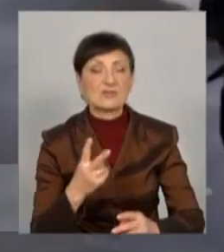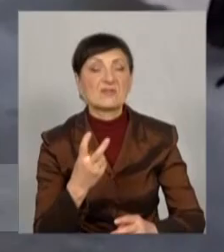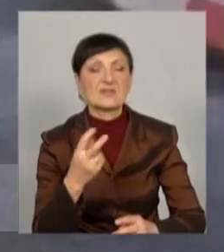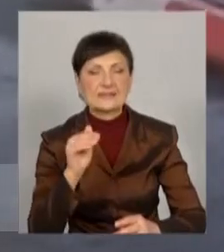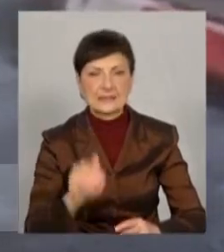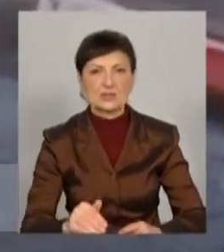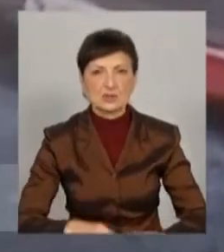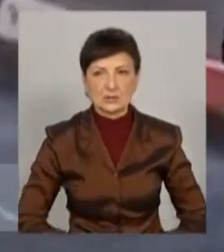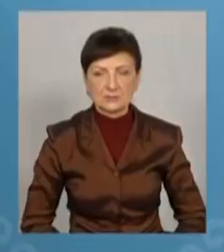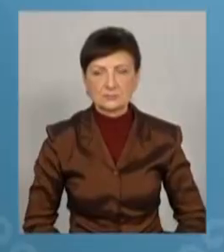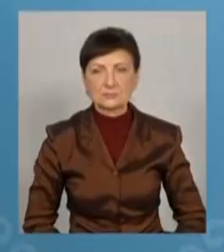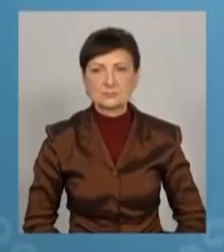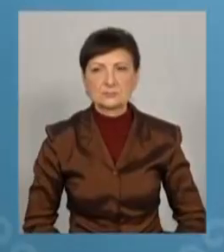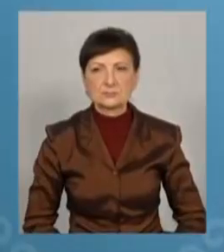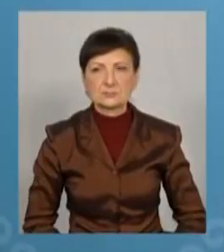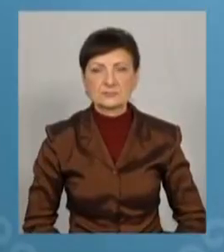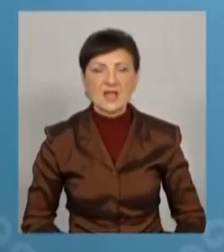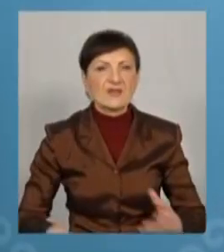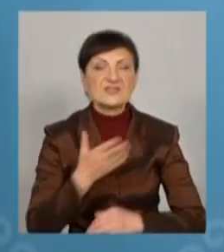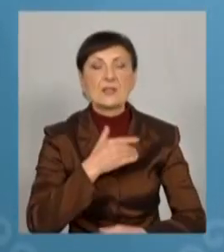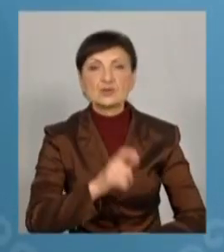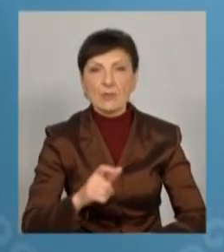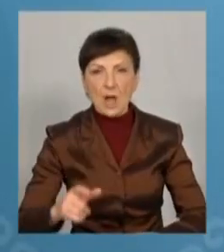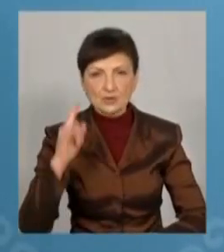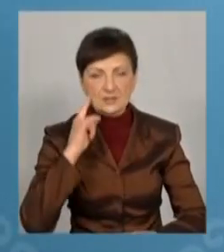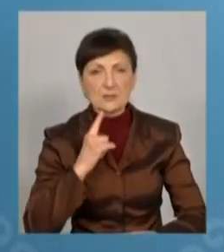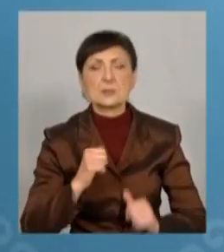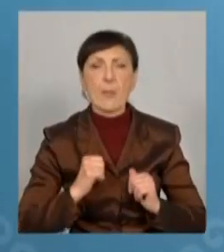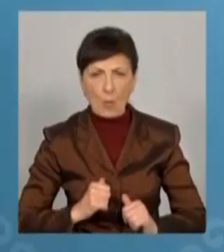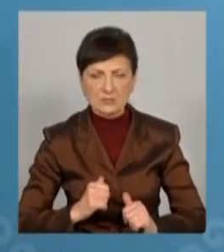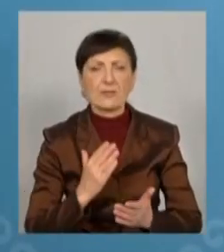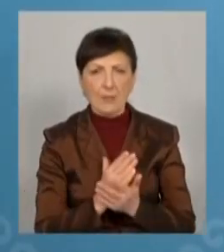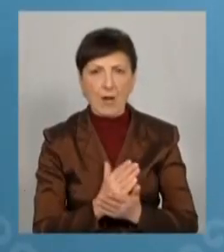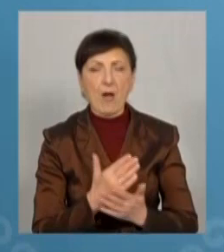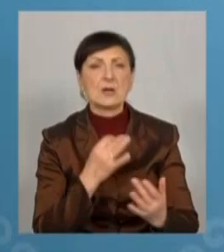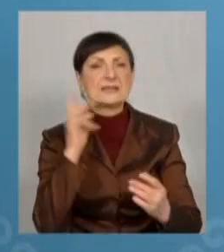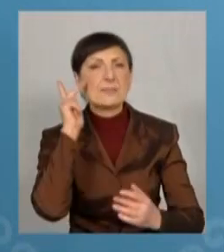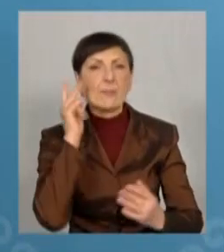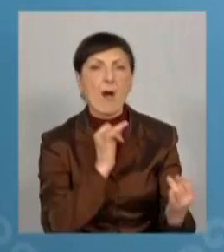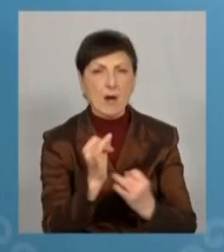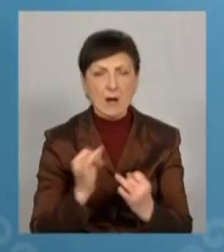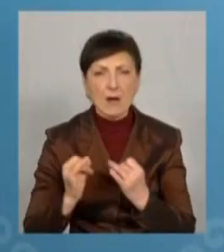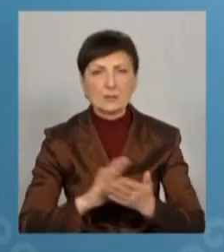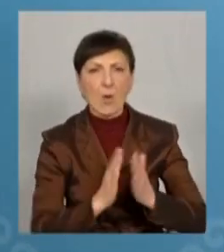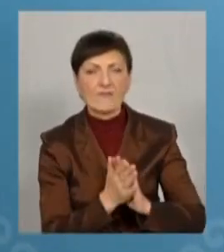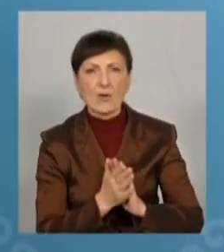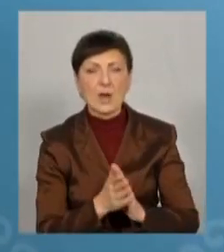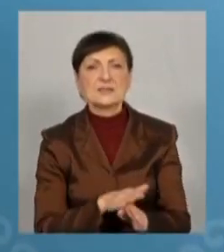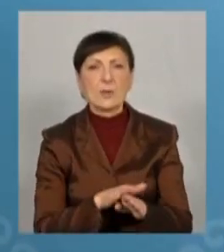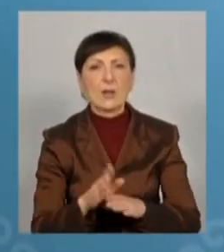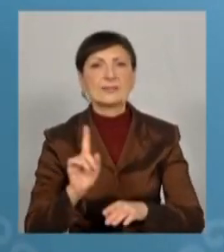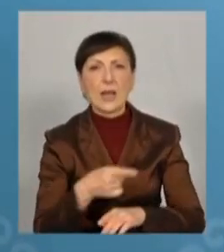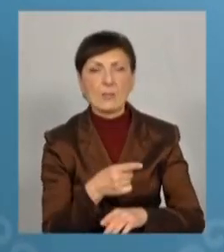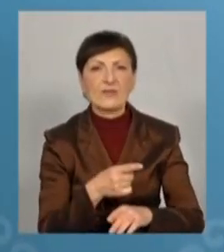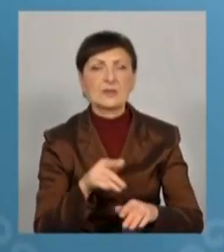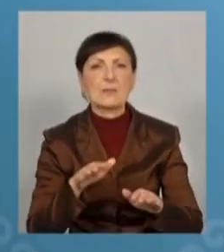2000. Все наши граждане проявляют спокойствие, спокойно идут на контакт с дипломатами, соблюдают требования